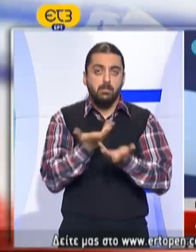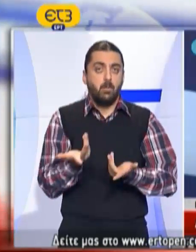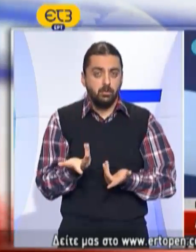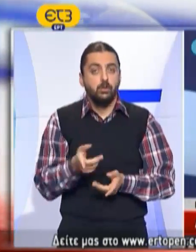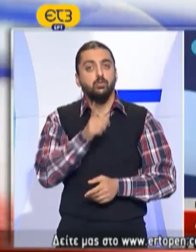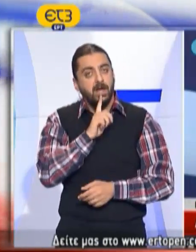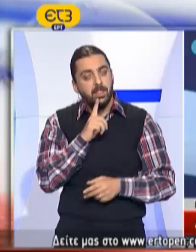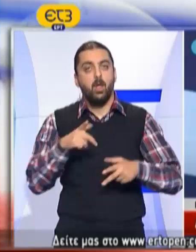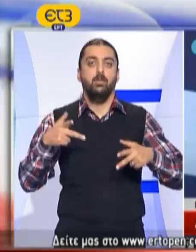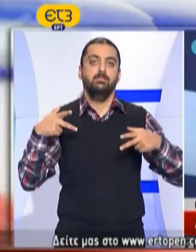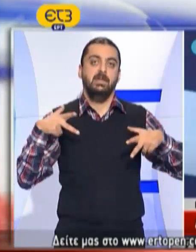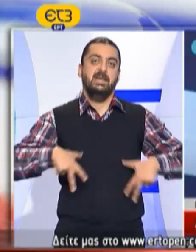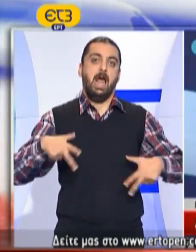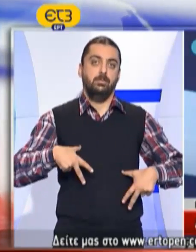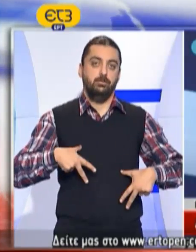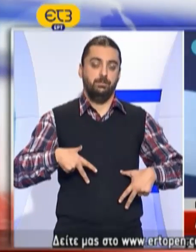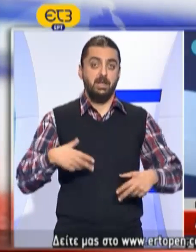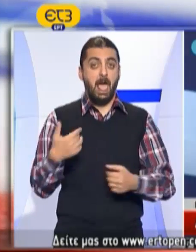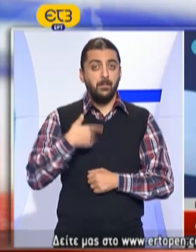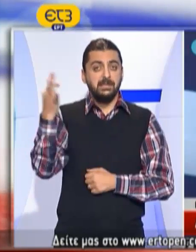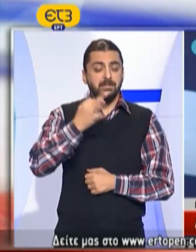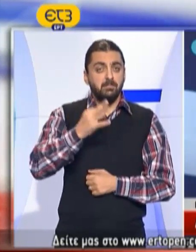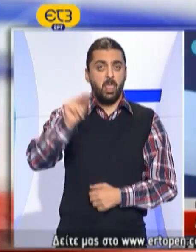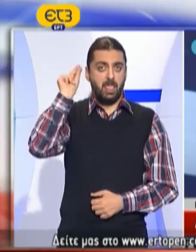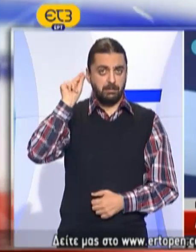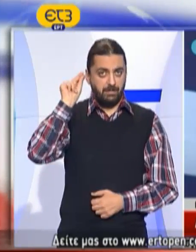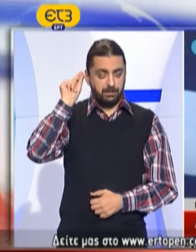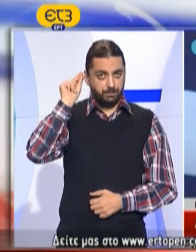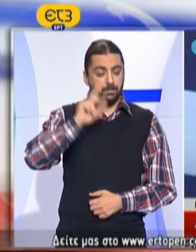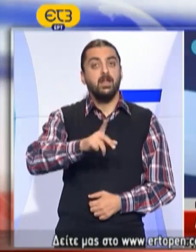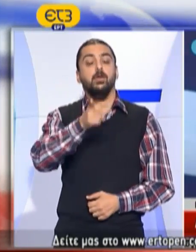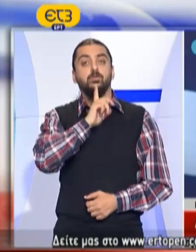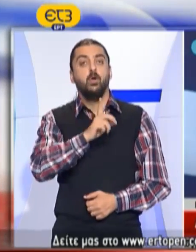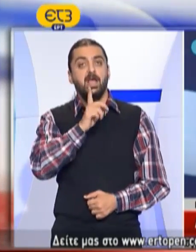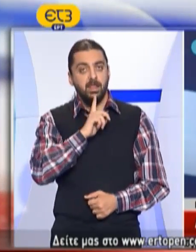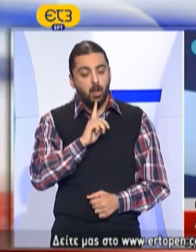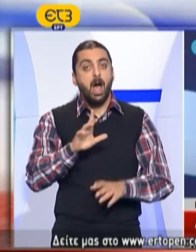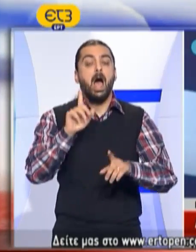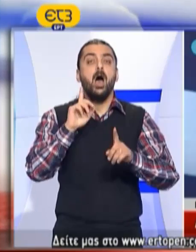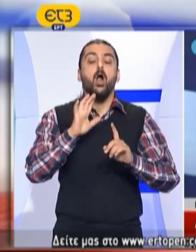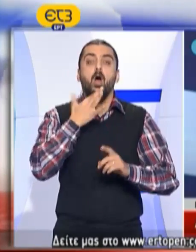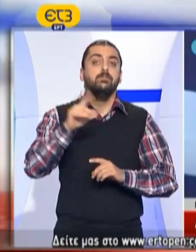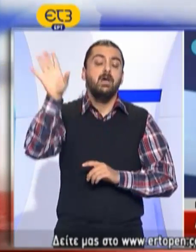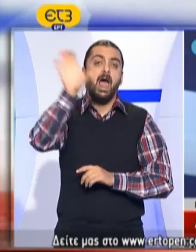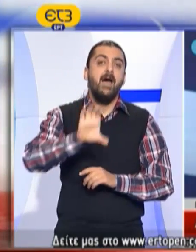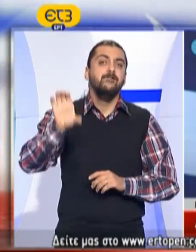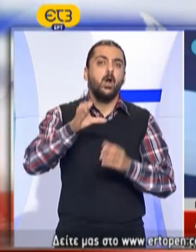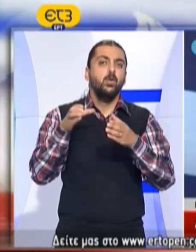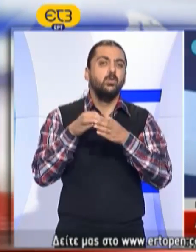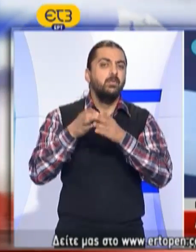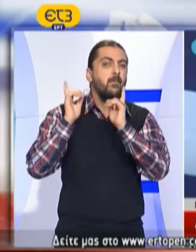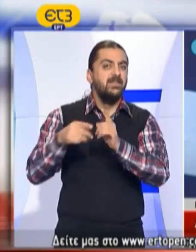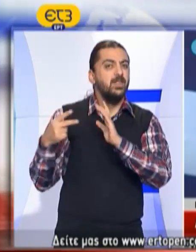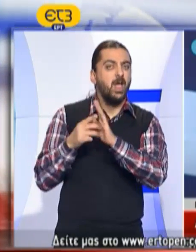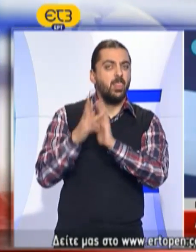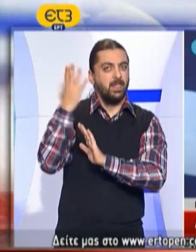Εφόσον εμείς είμαστε συνεπείς προς δεσμεύσεις μας, θα αξιώσουμε, σύμφωνα με τις αποφάσεις του Eurogroup του Νοεμβρίου του 2012,